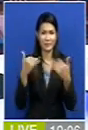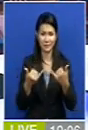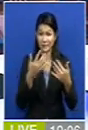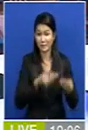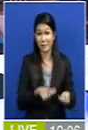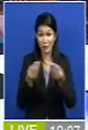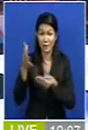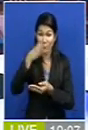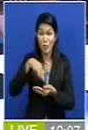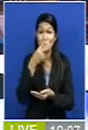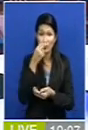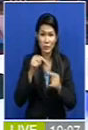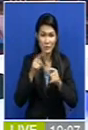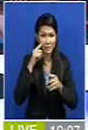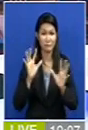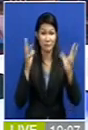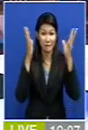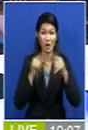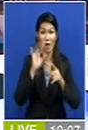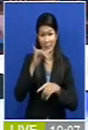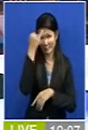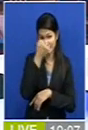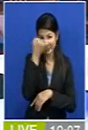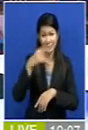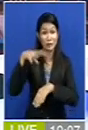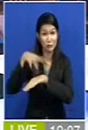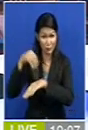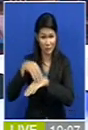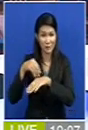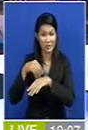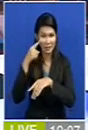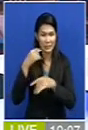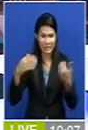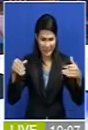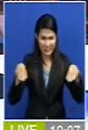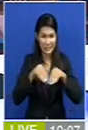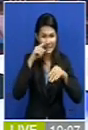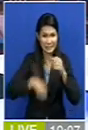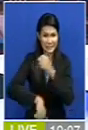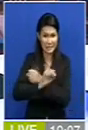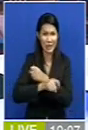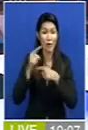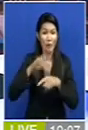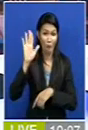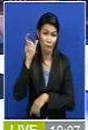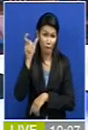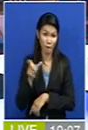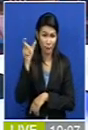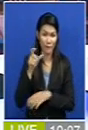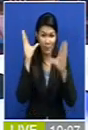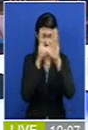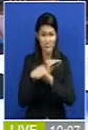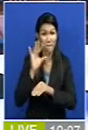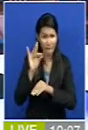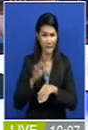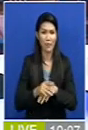ไปชมบรรยากาศสีสันกองเชียร์อิตาลีและสวีเดนกันก่อนที่เขาจะเตะกันคืนนี้ที่เมืองตูลูสฝรั่งเศสนะคะ20:00ค่